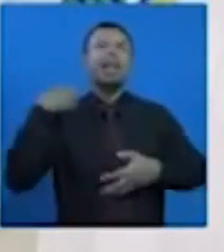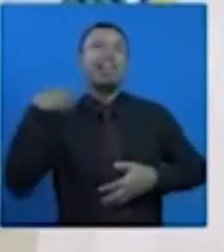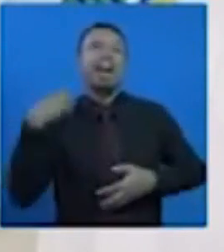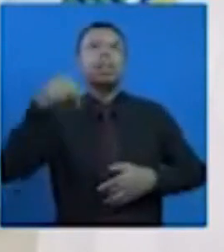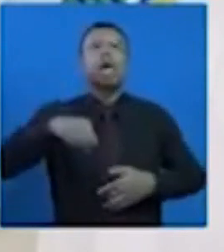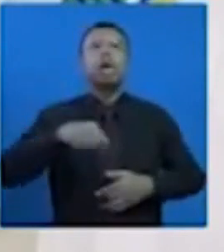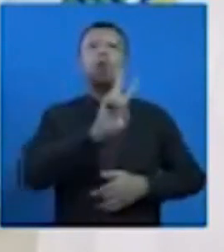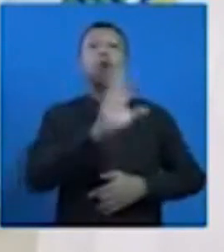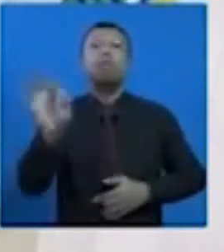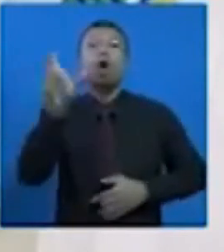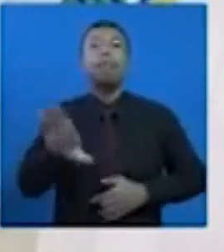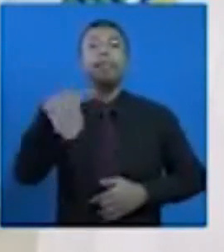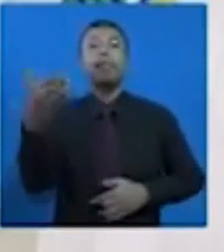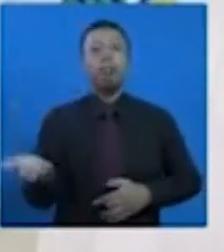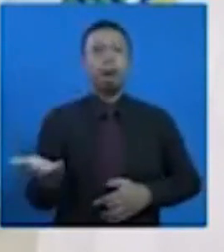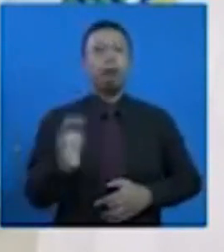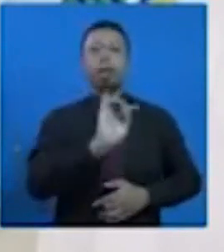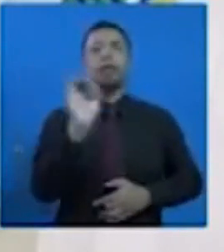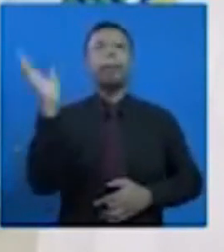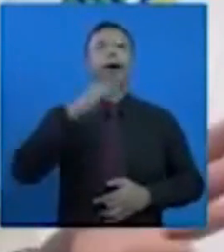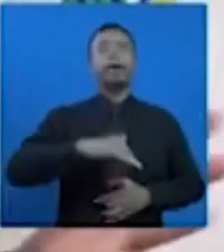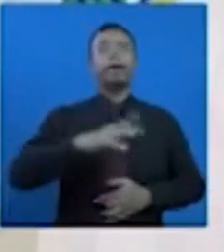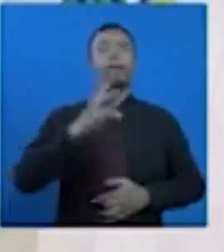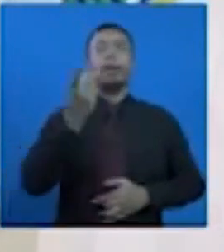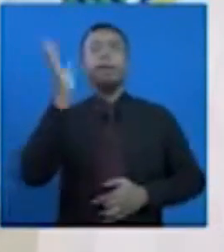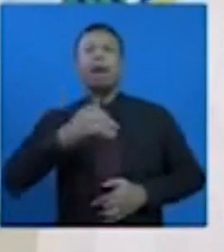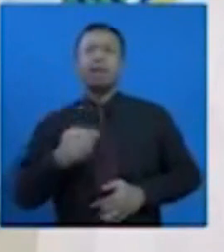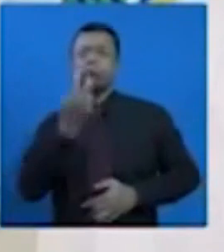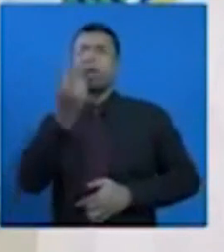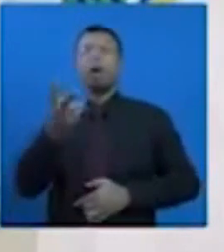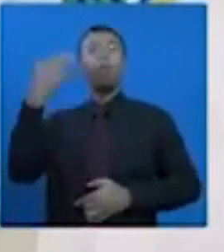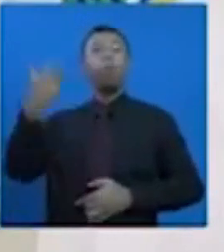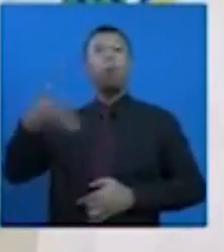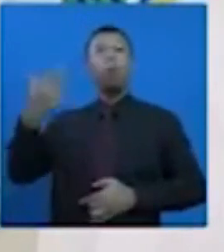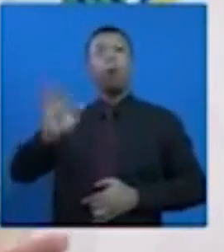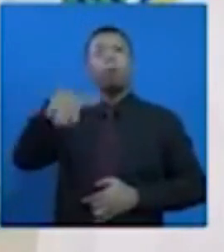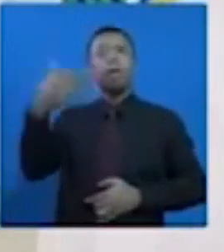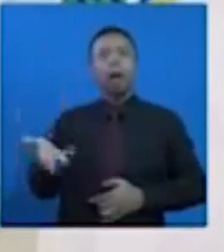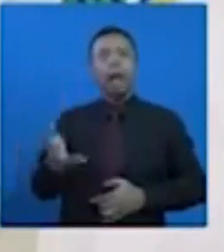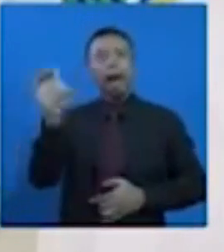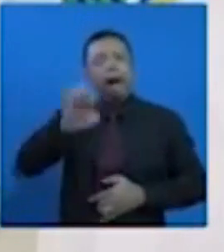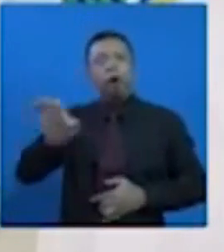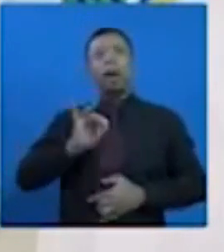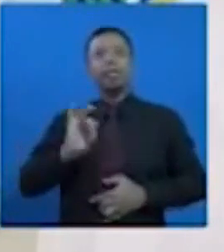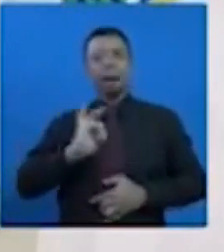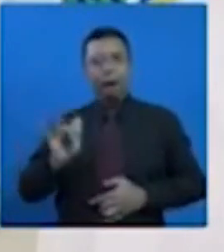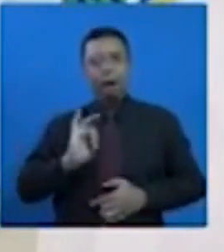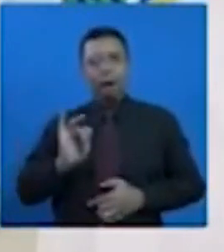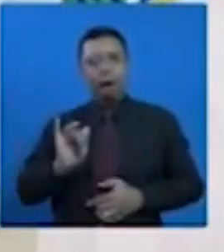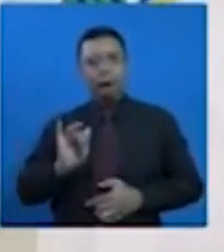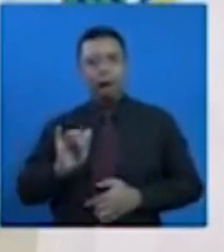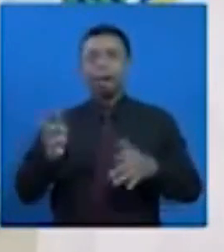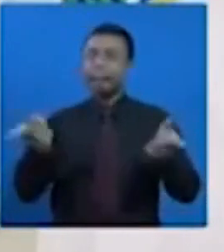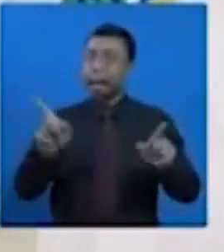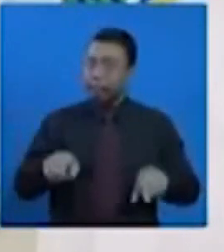hari ini 2000 orang meninggal tiap hari beberapa hari ini terselesaikan angka itu dear di Eropa juga begitu